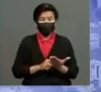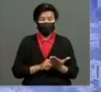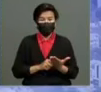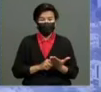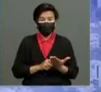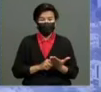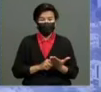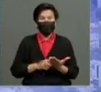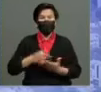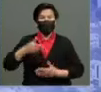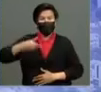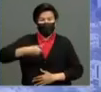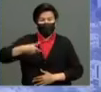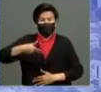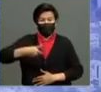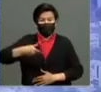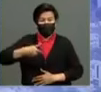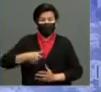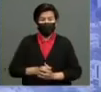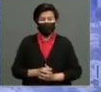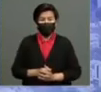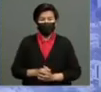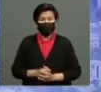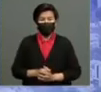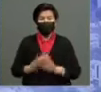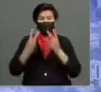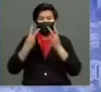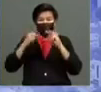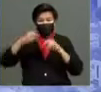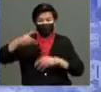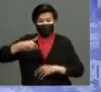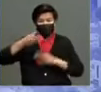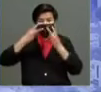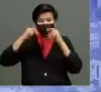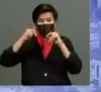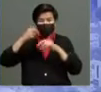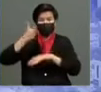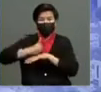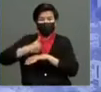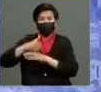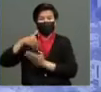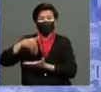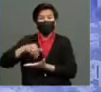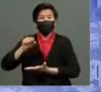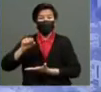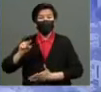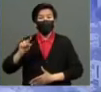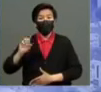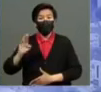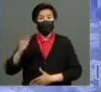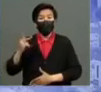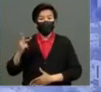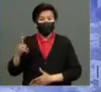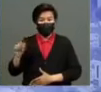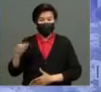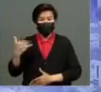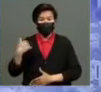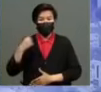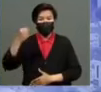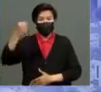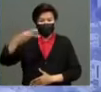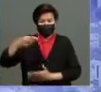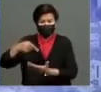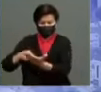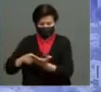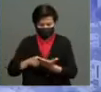อขอความอนุเคราะห์จากทางท่านนายกรัฐมนตรีในฐานะผอ.สปค.นะครับ มี2ประเด็นที่เราวิเ